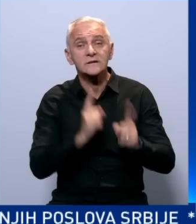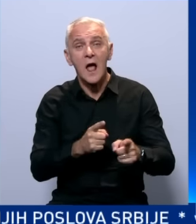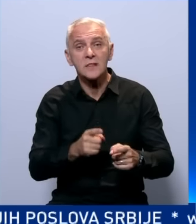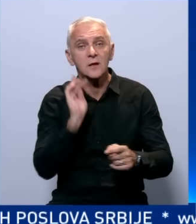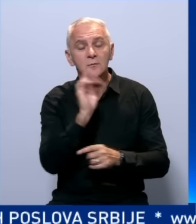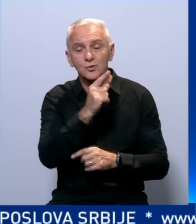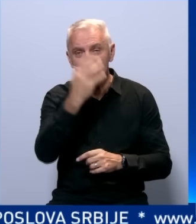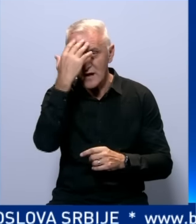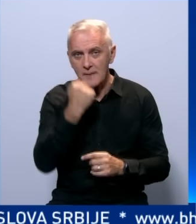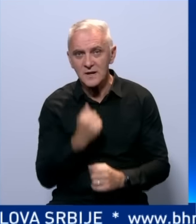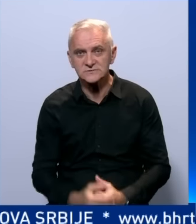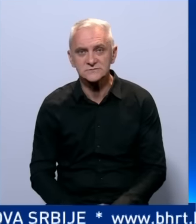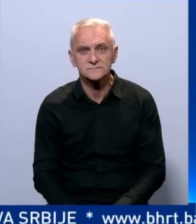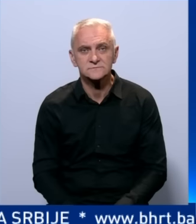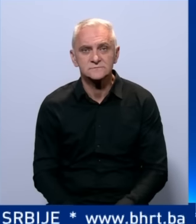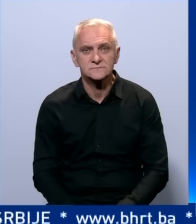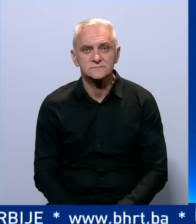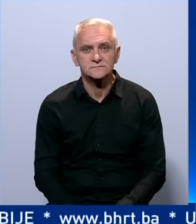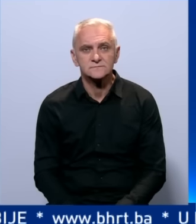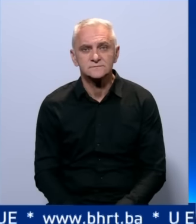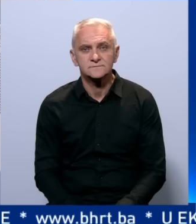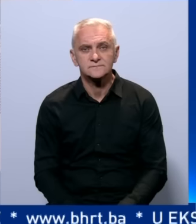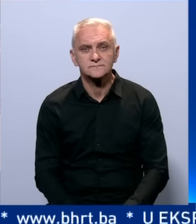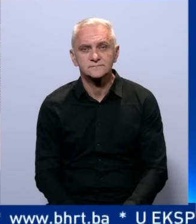palestinskoj enklavi Gazi.